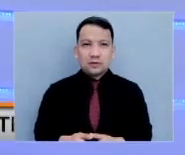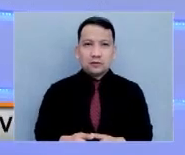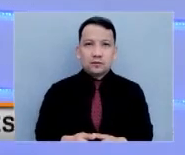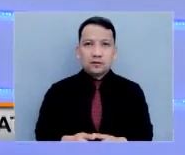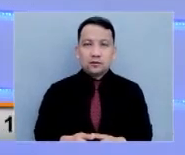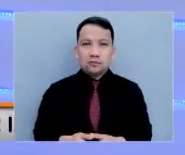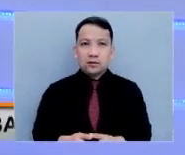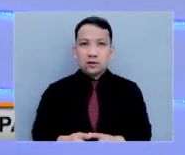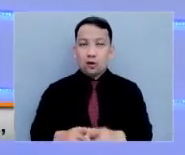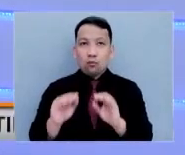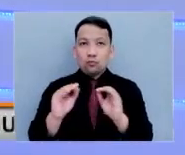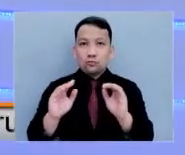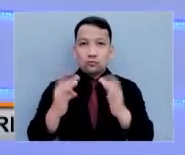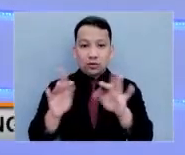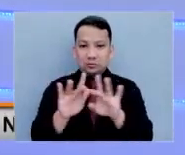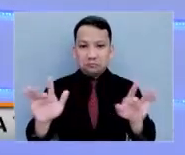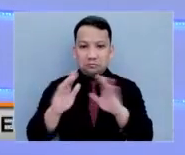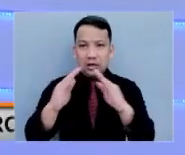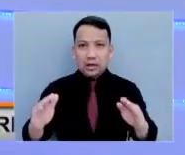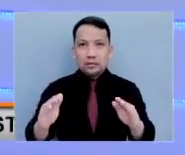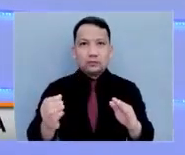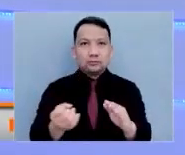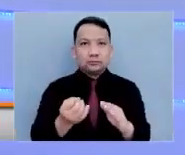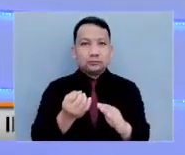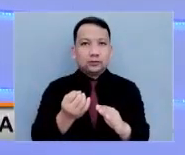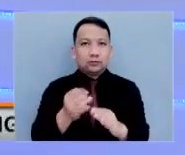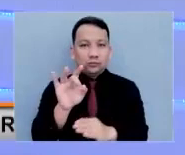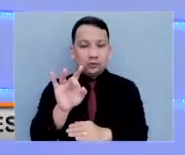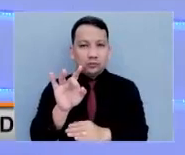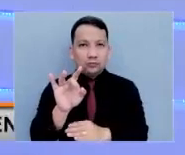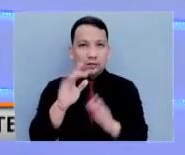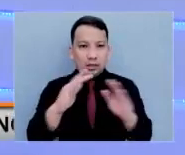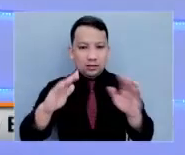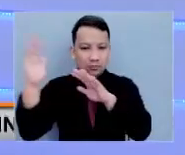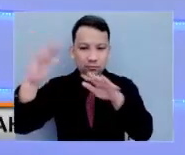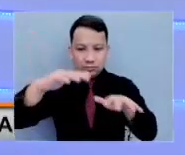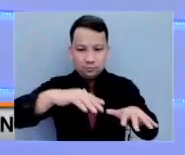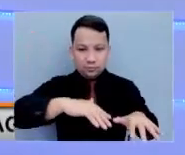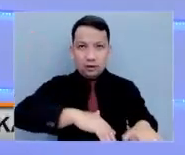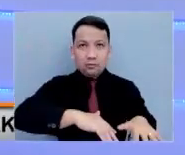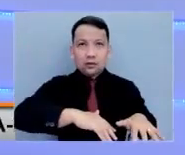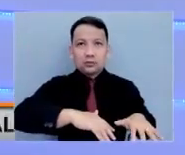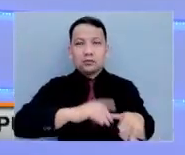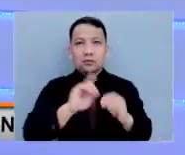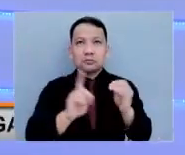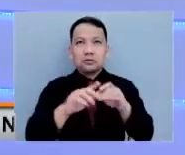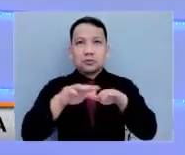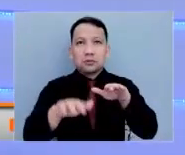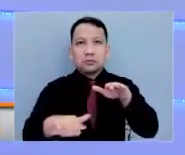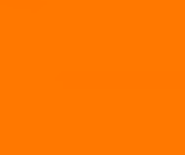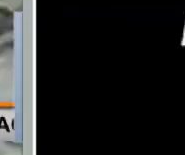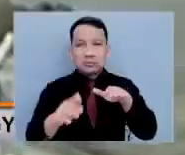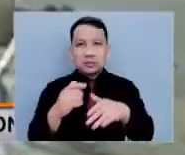Walang bahay ngayon ang ilang pamilya sa Nueva Ecija matapos madamay sa pagguho ng riprap. Nasa frontline ang balitang yan si Gerard de la